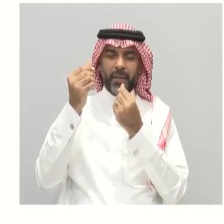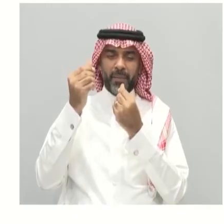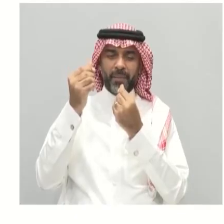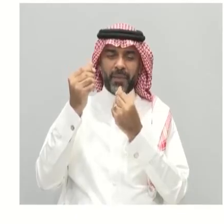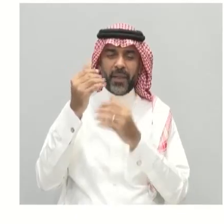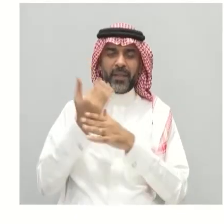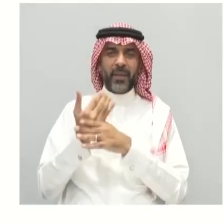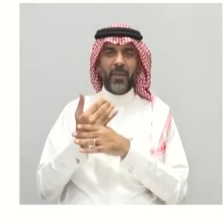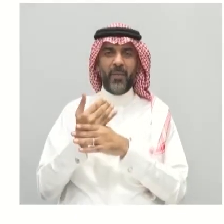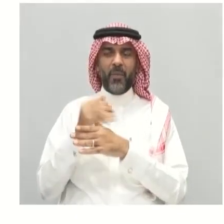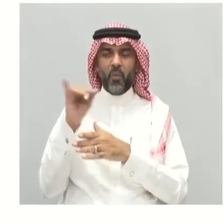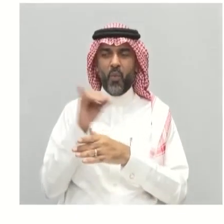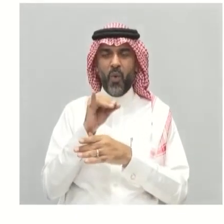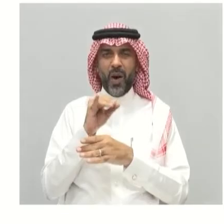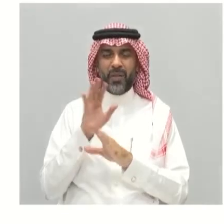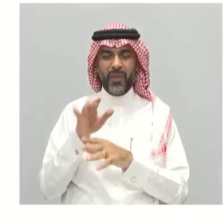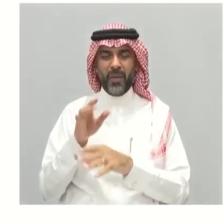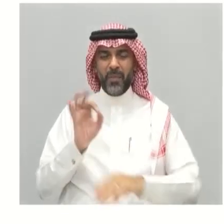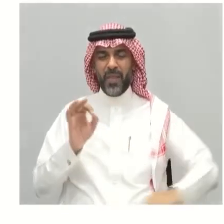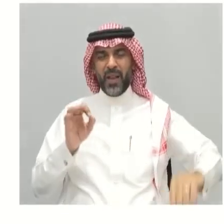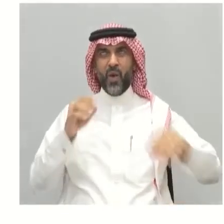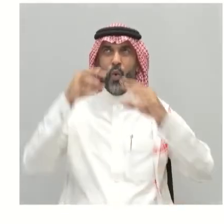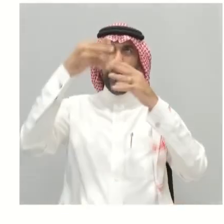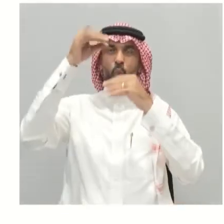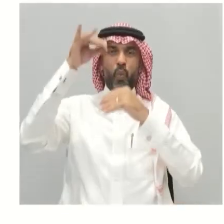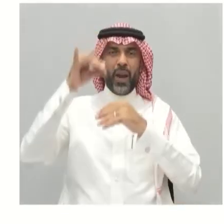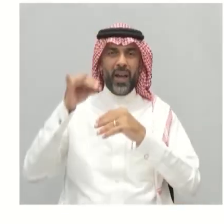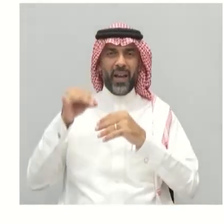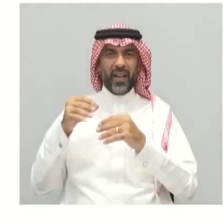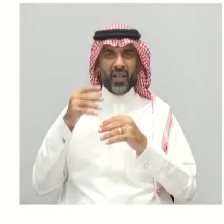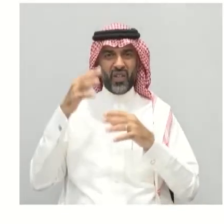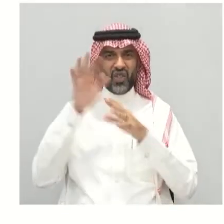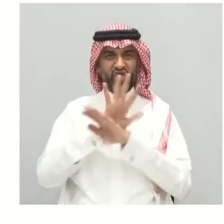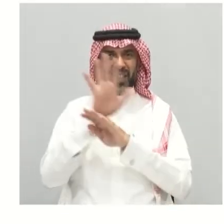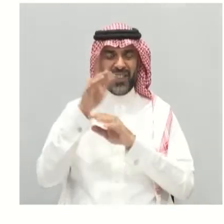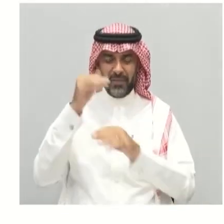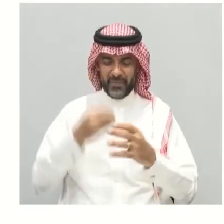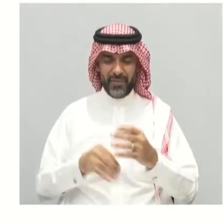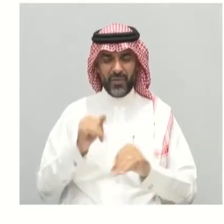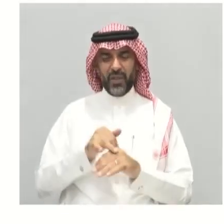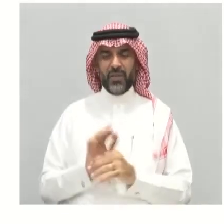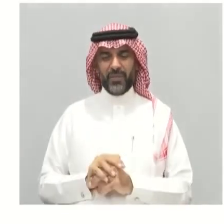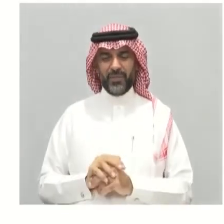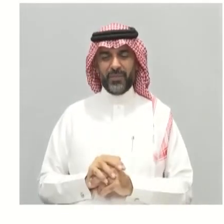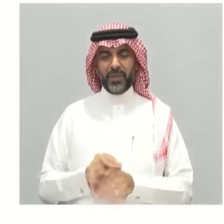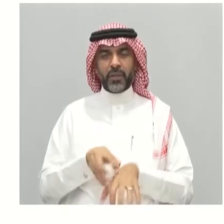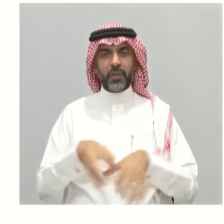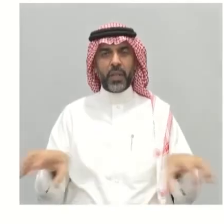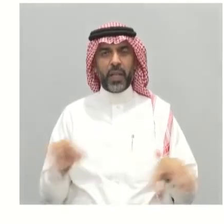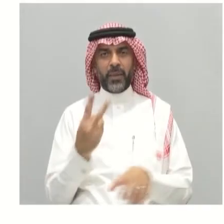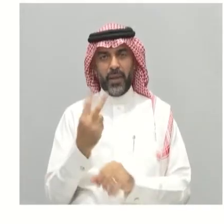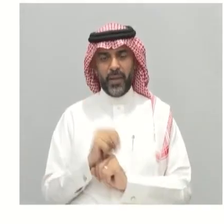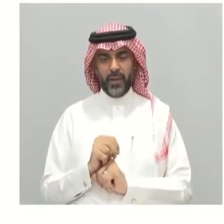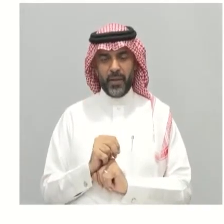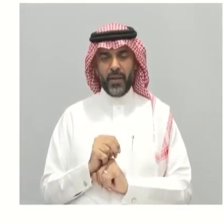المواد العضويه كاكوام اوراق الشجر والجدوعه تنقسم الى مجموعتين الفطريات الخلويه